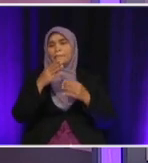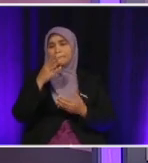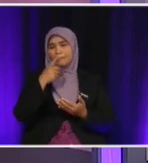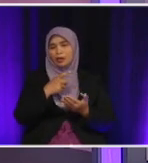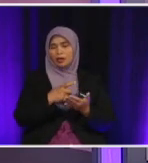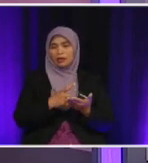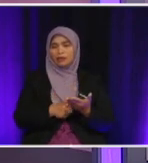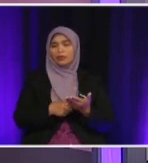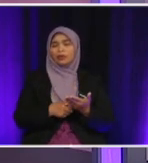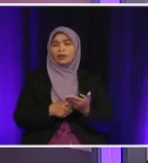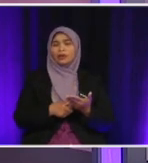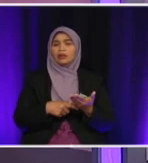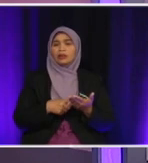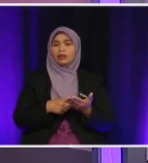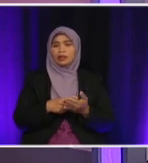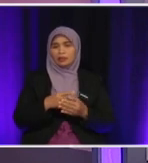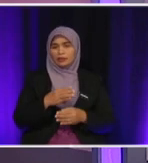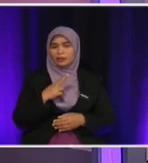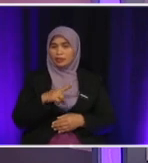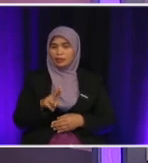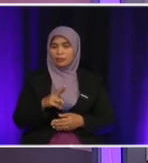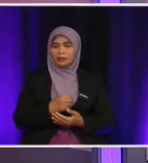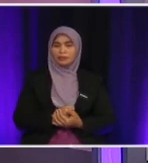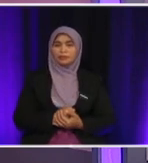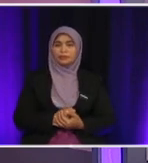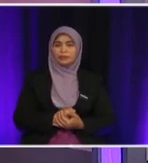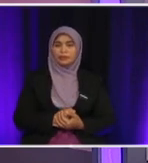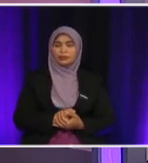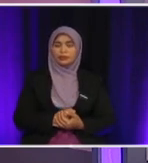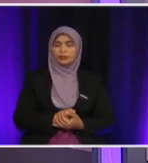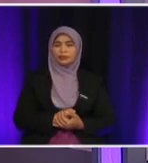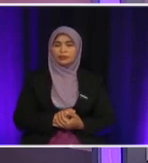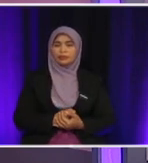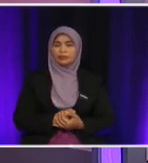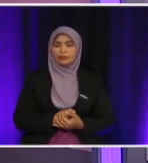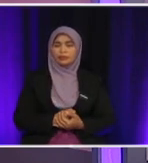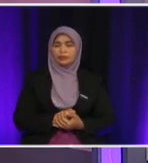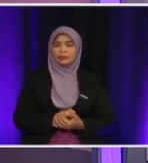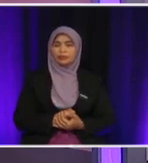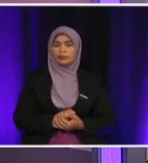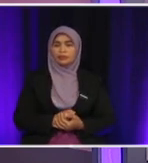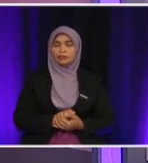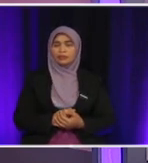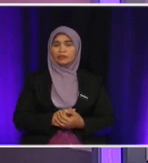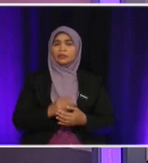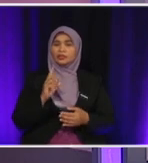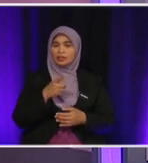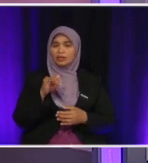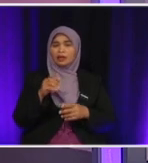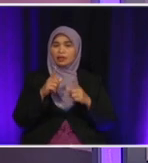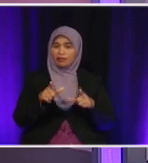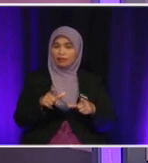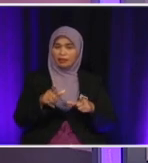mempertahankan nyawa itu dia punya moto deh MotoGP yang meletakkan ini